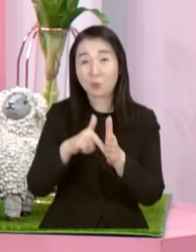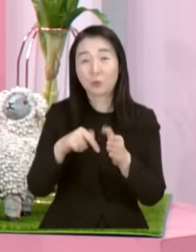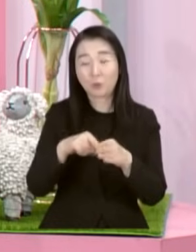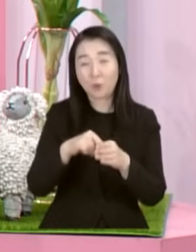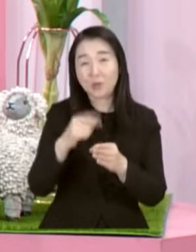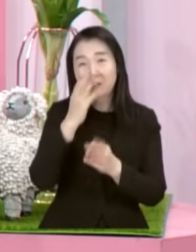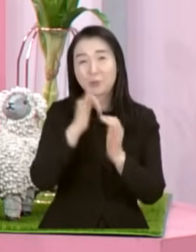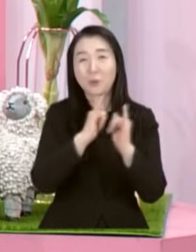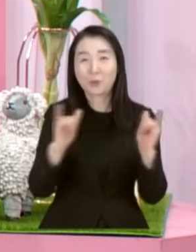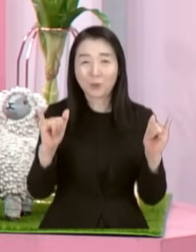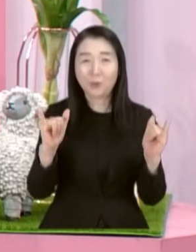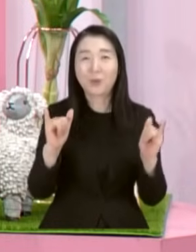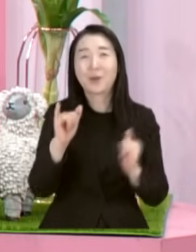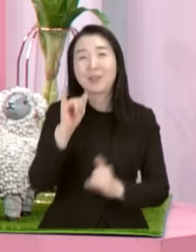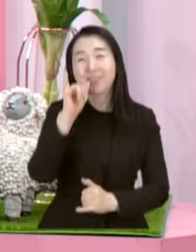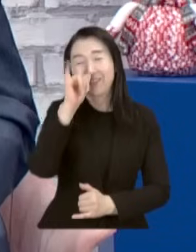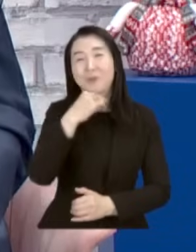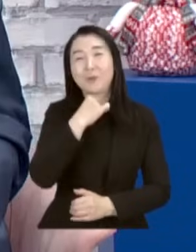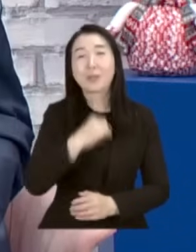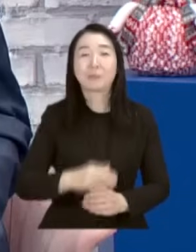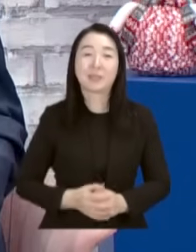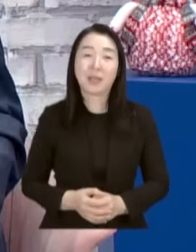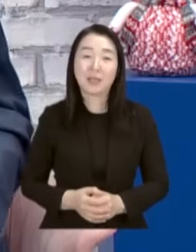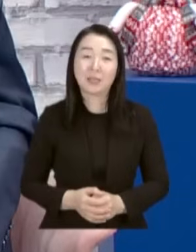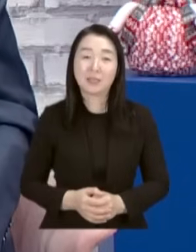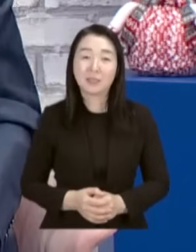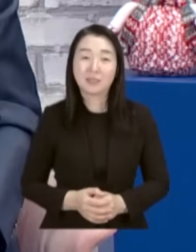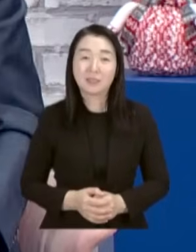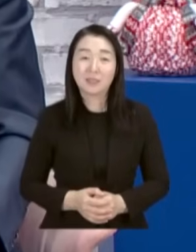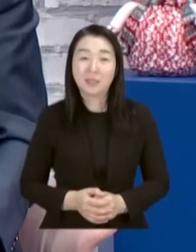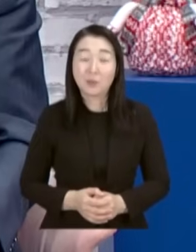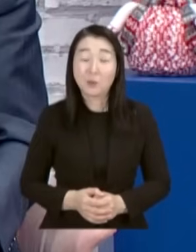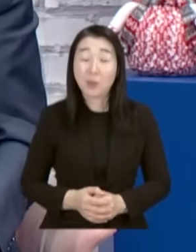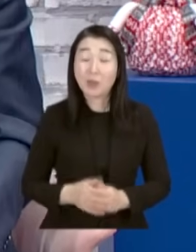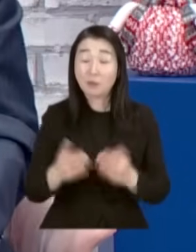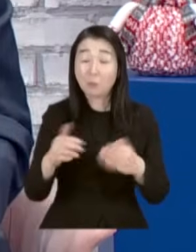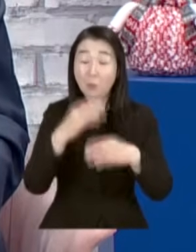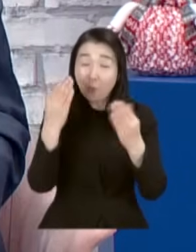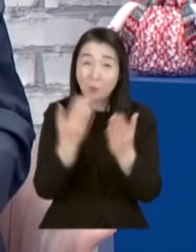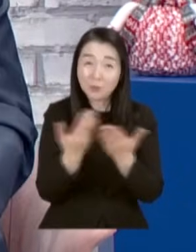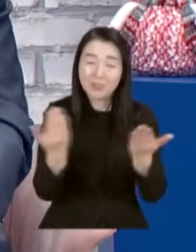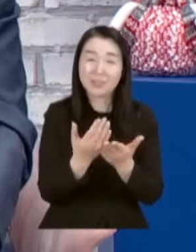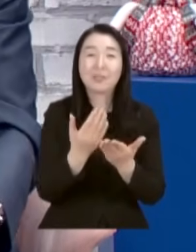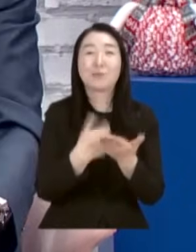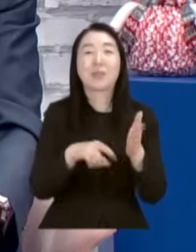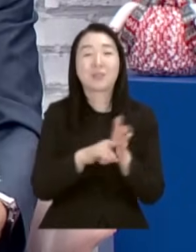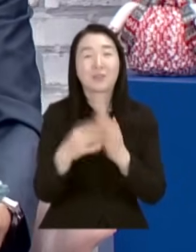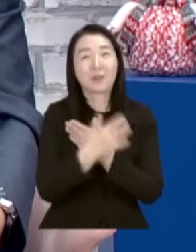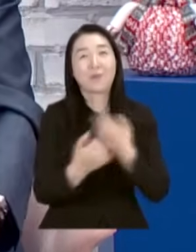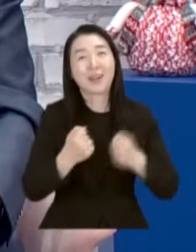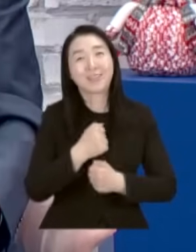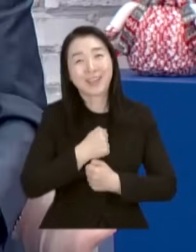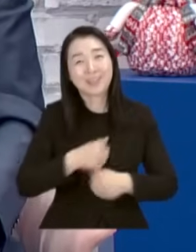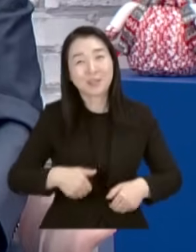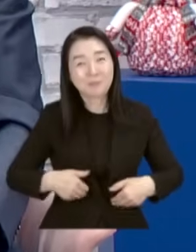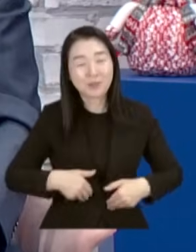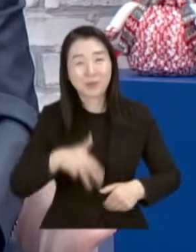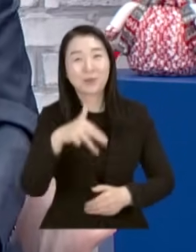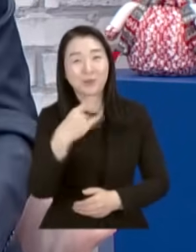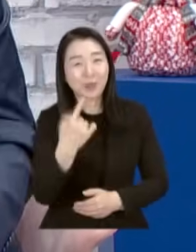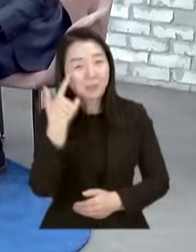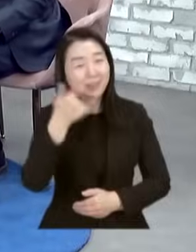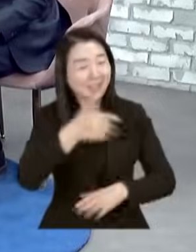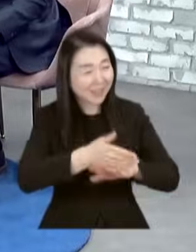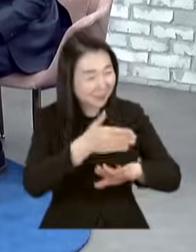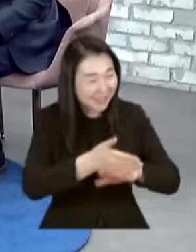있어주면 좋겠습니다. 네, 네, 네. 아니, 알겠습니다. 그 바쁜 거 다 하시려면 정말 건강 잘 지키세요. 그러니까요. 네. 네, 감사합니다. 최일도 목사님이었습니다. 네. 감사합니다.